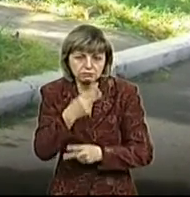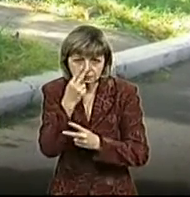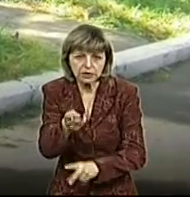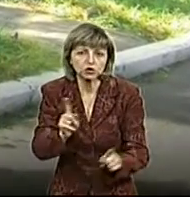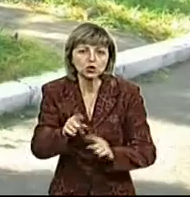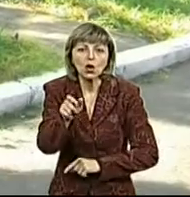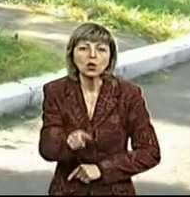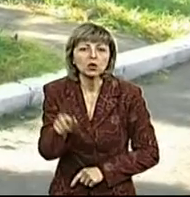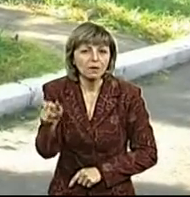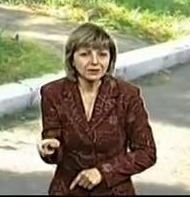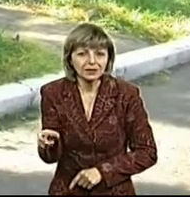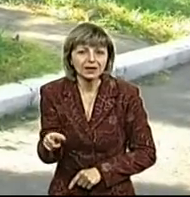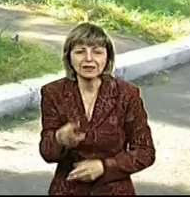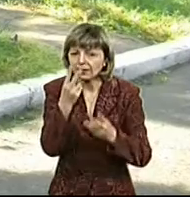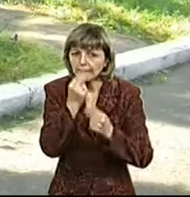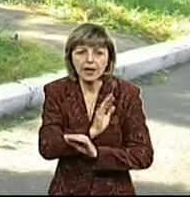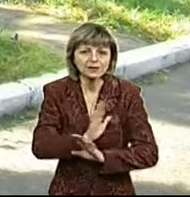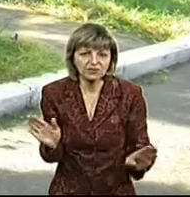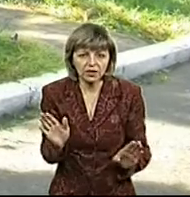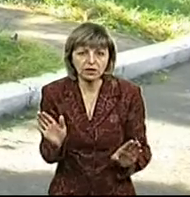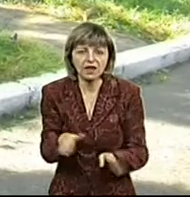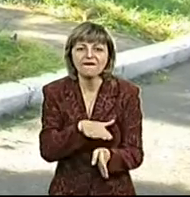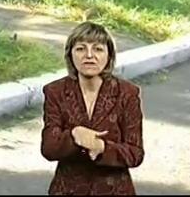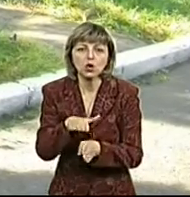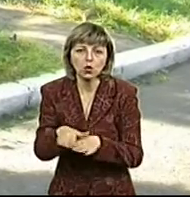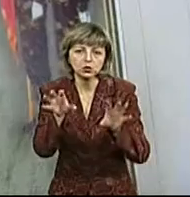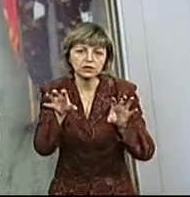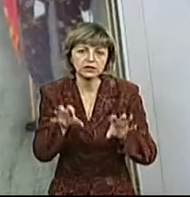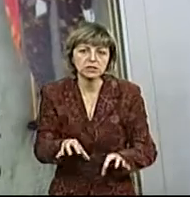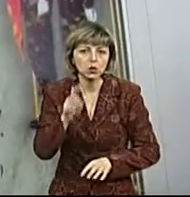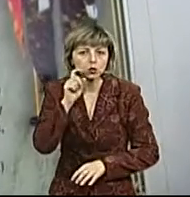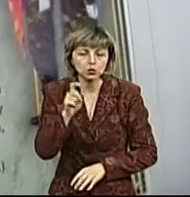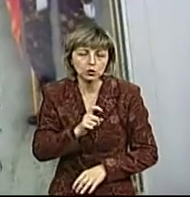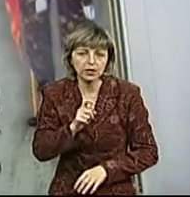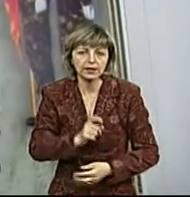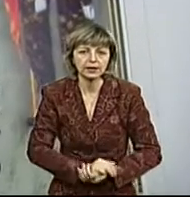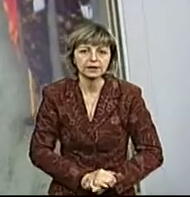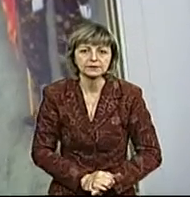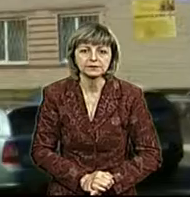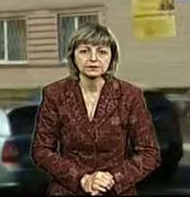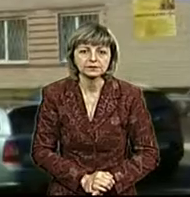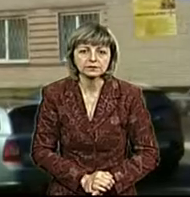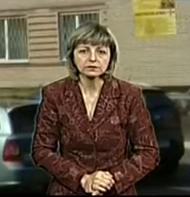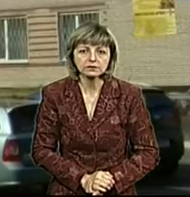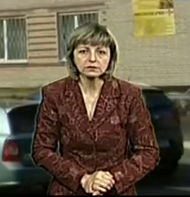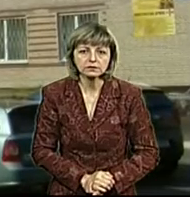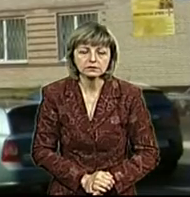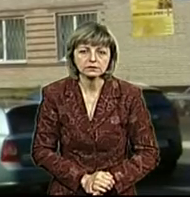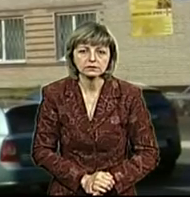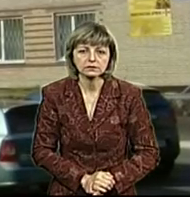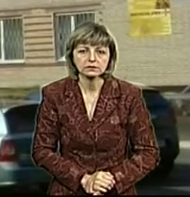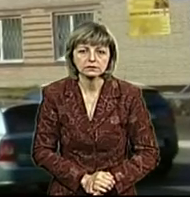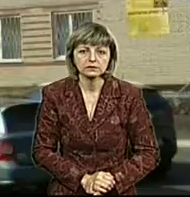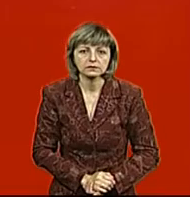що громадяни не звикли виконувати закон України. Павло Мельничук, Віктор Легеньковський. Новини на Суспільному.